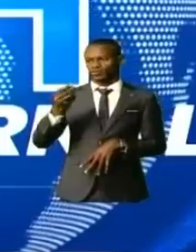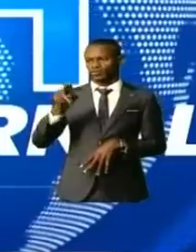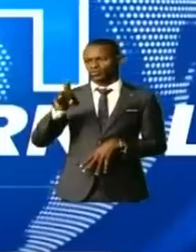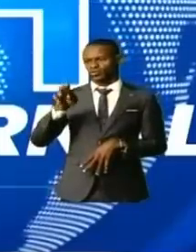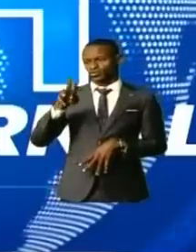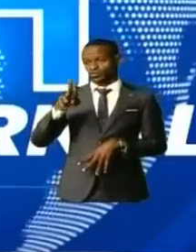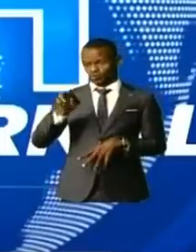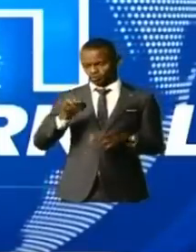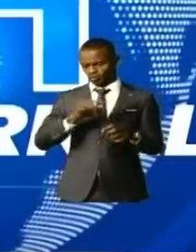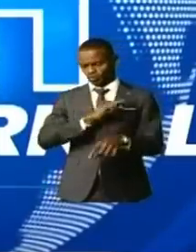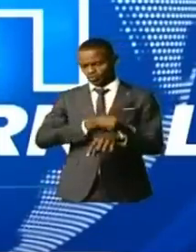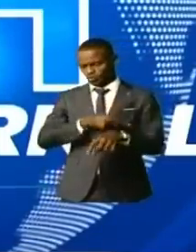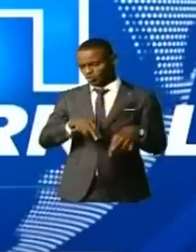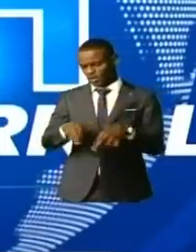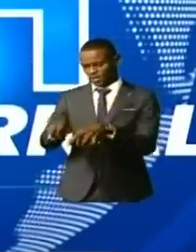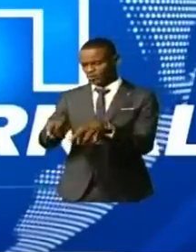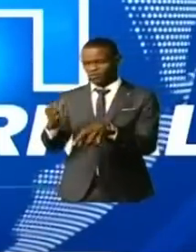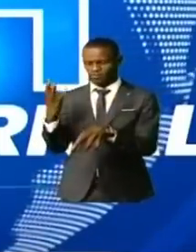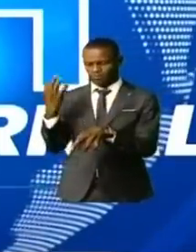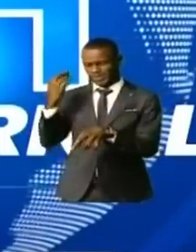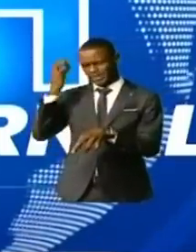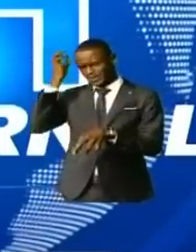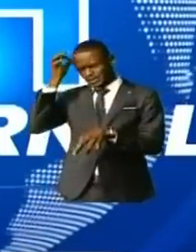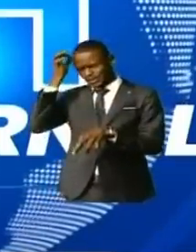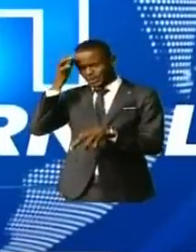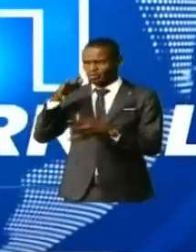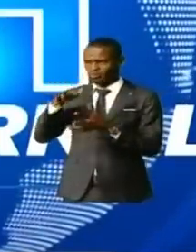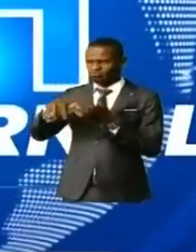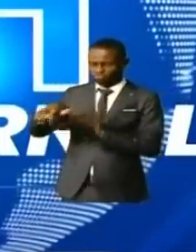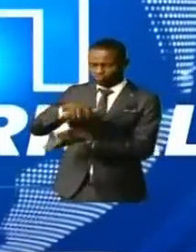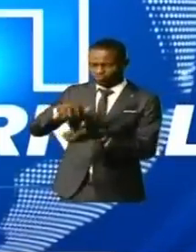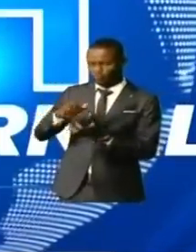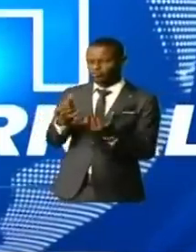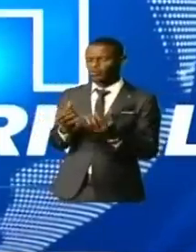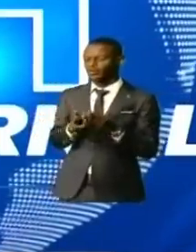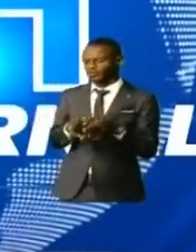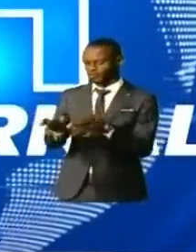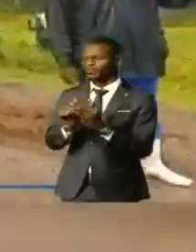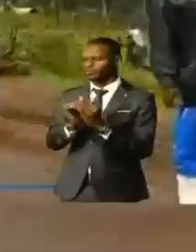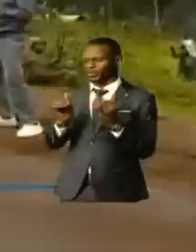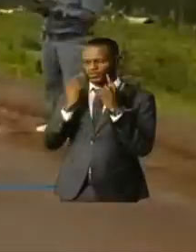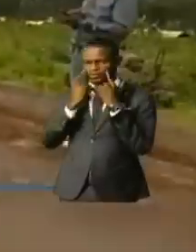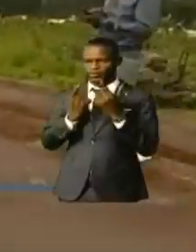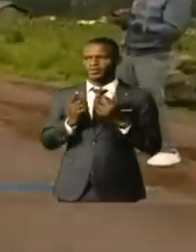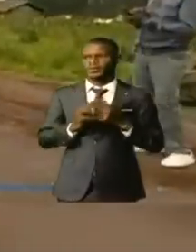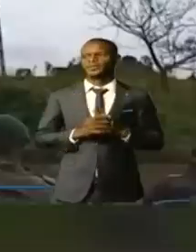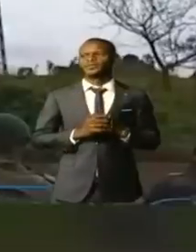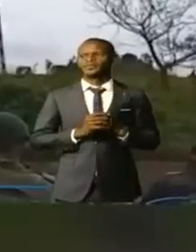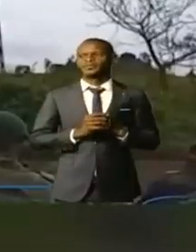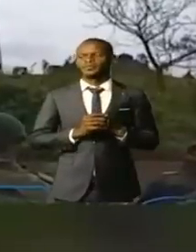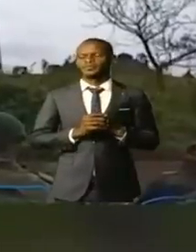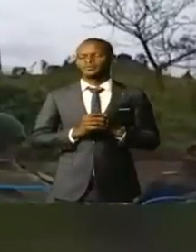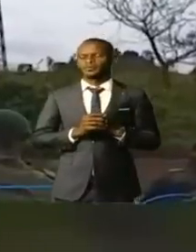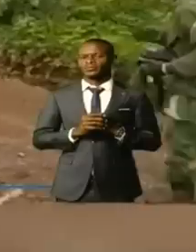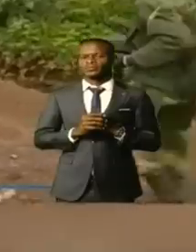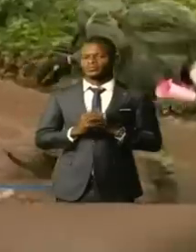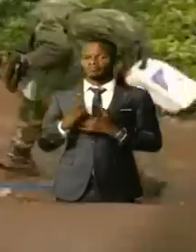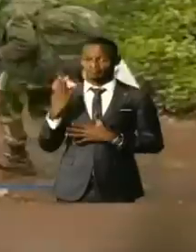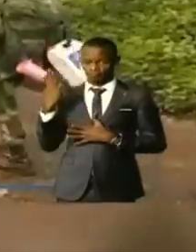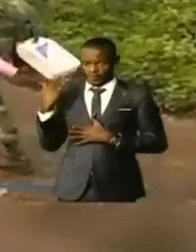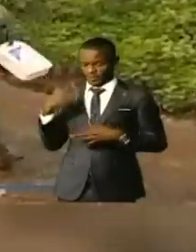cela sous la supervision du général Chirimuna. Suivez. Vient d'être réouverte à la